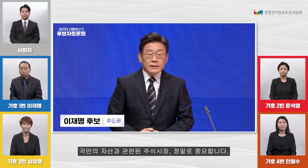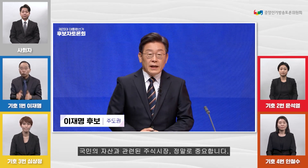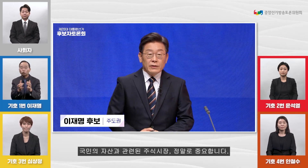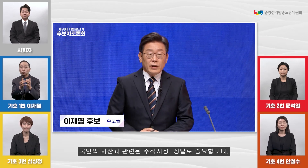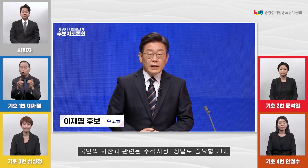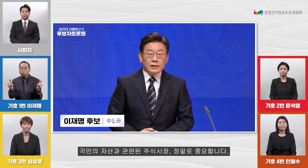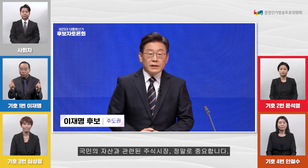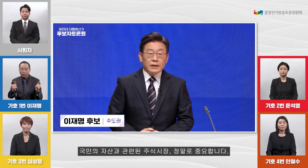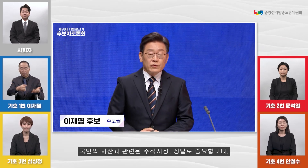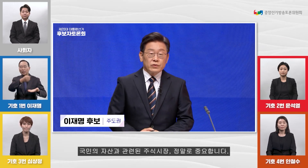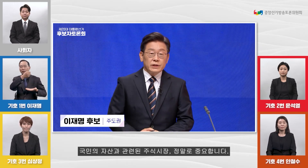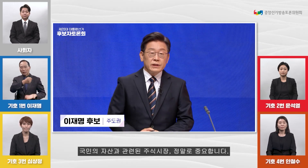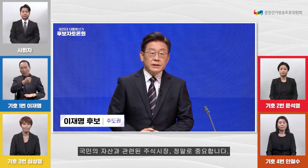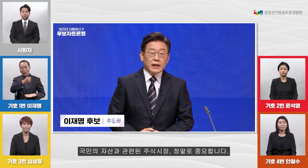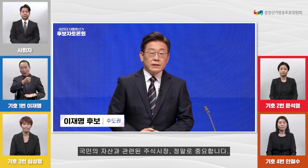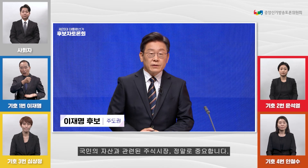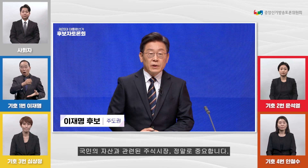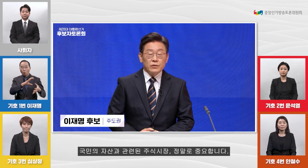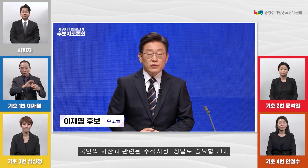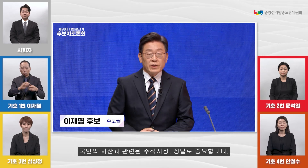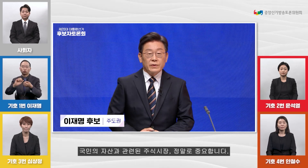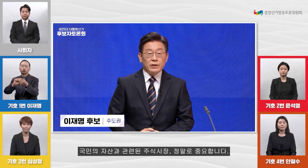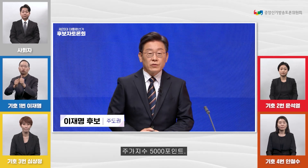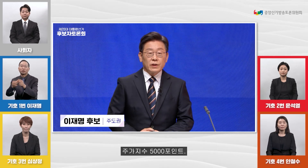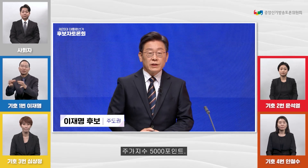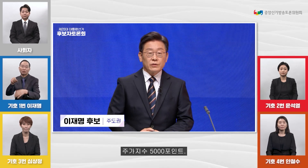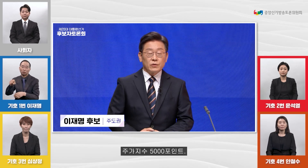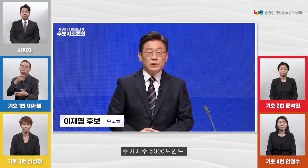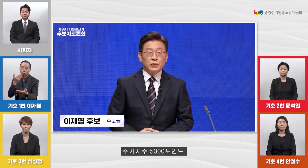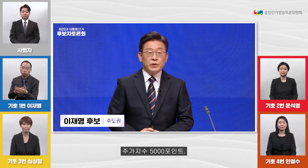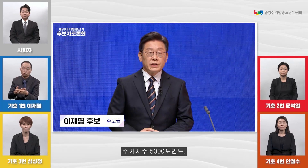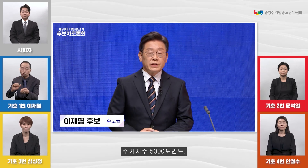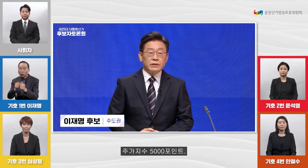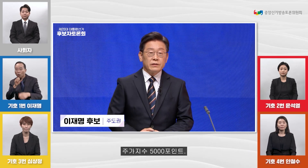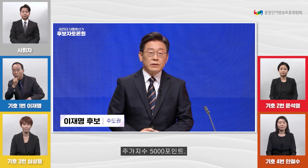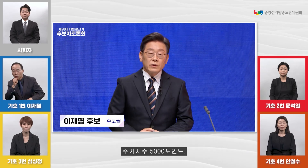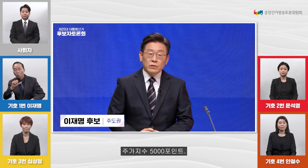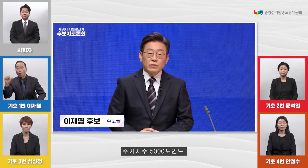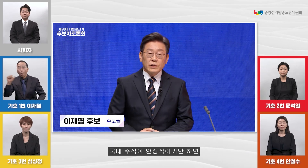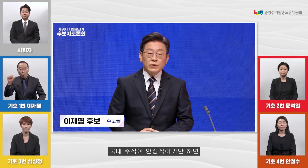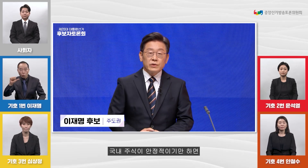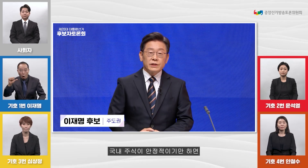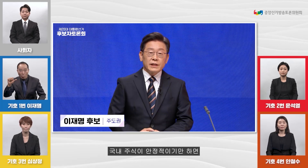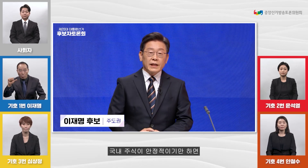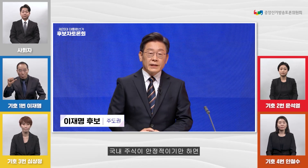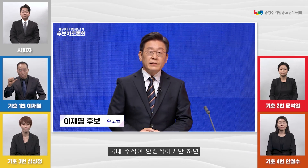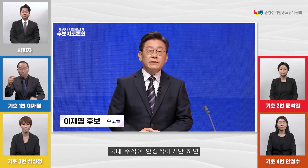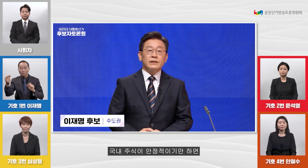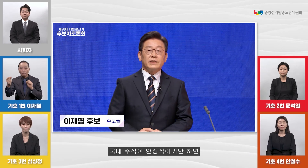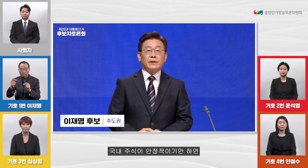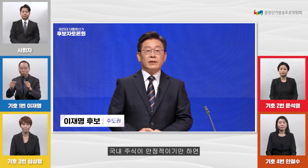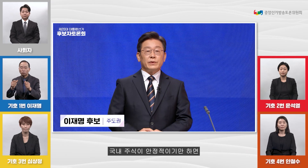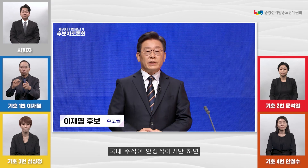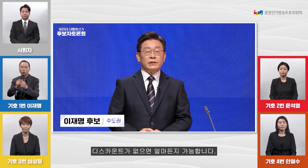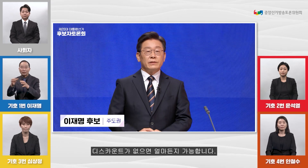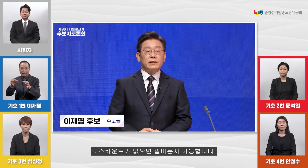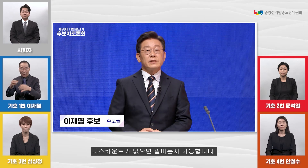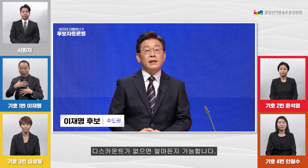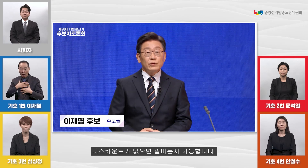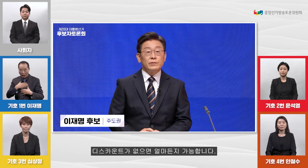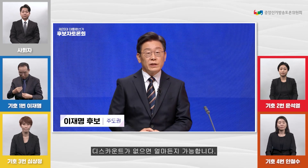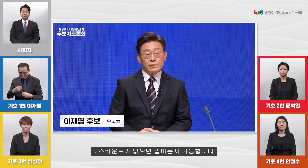국민의 자산과 관련된 주식시장 정말로 중요합니다. 주가지수 5,000포인트. 국내 주식시장이 안정적이기만